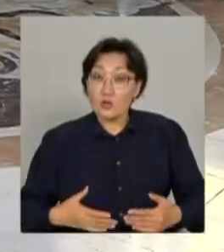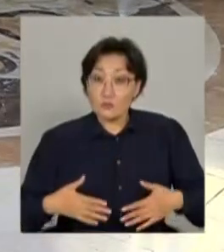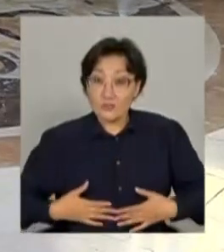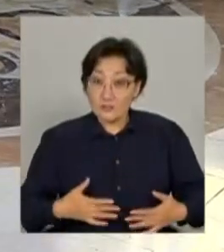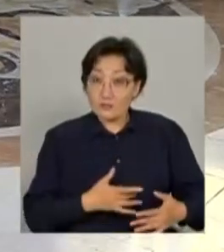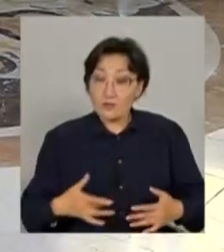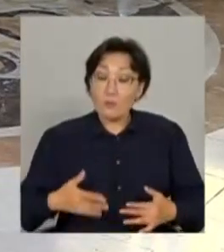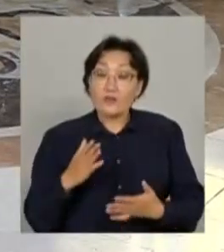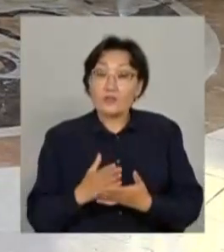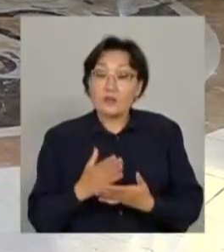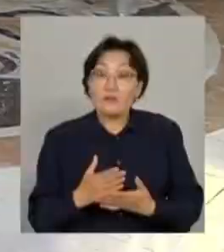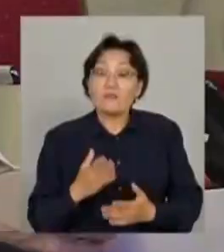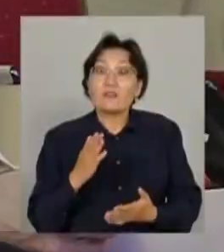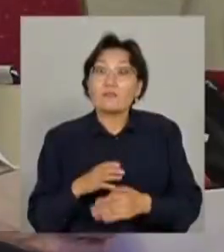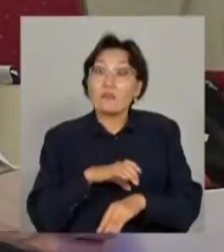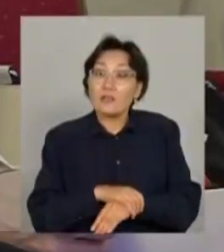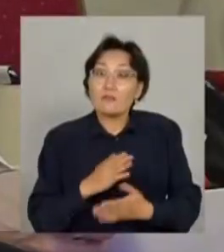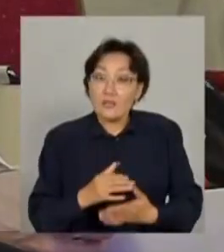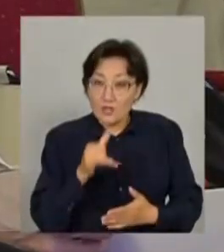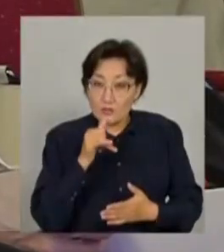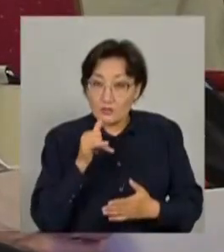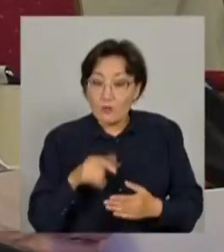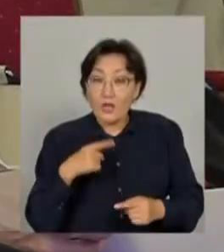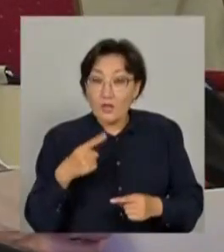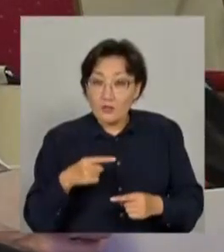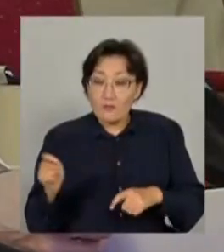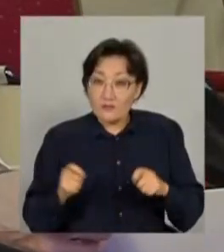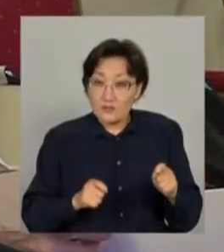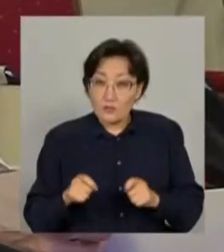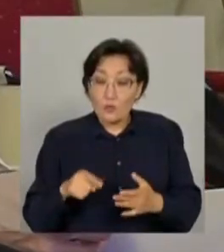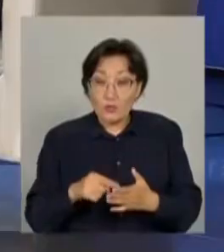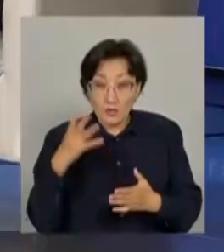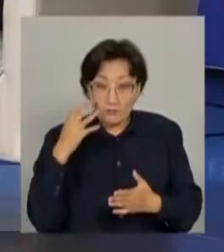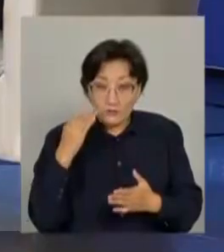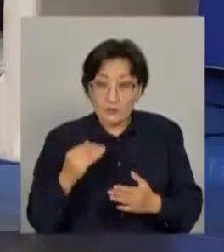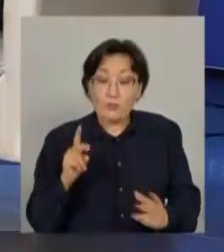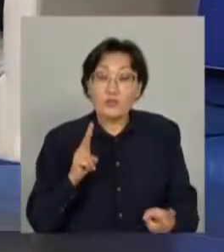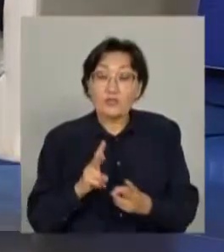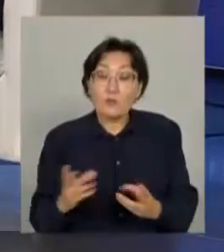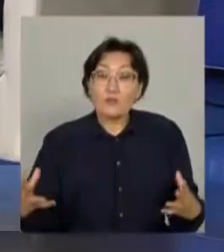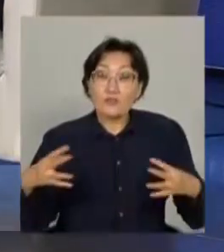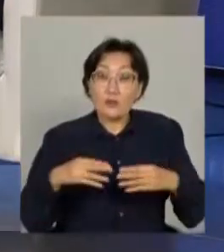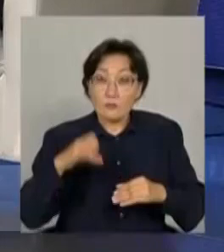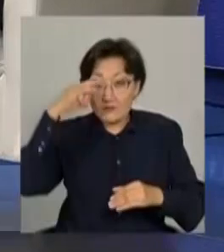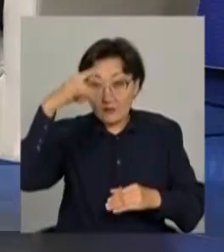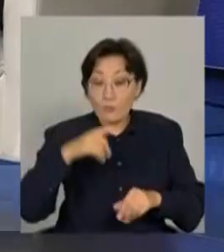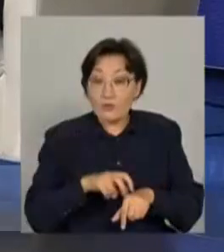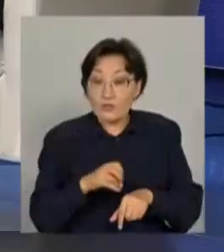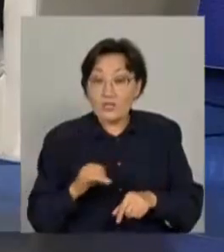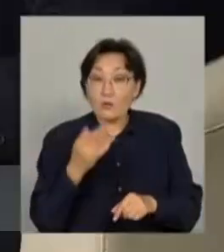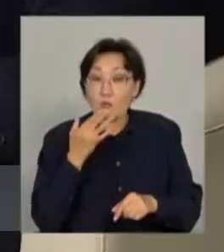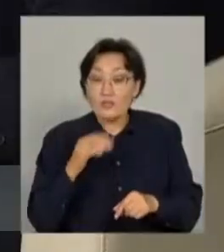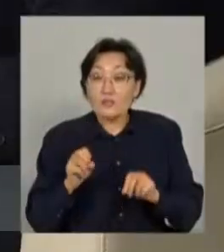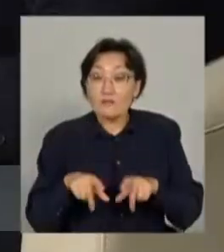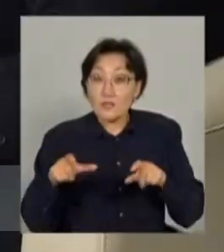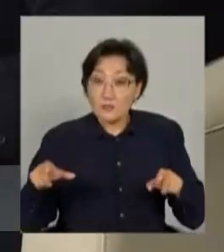из факторов является курение. Об этом говорили на саммите Best of ASCO в Алматы. Встреча объединила отечественных врачей и